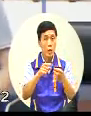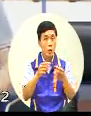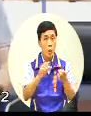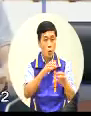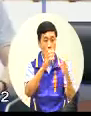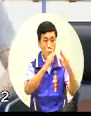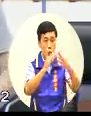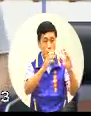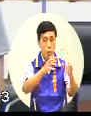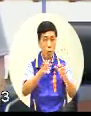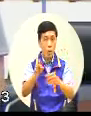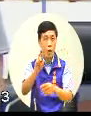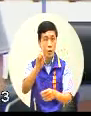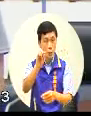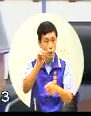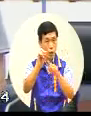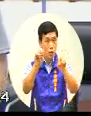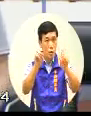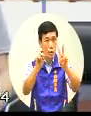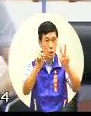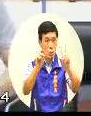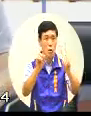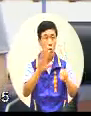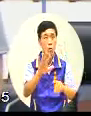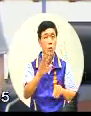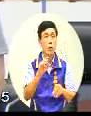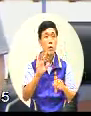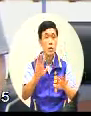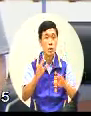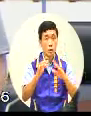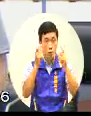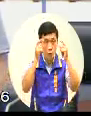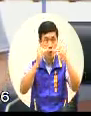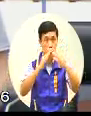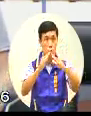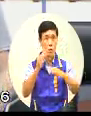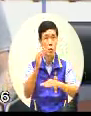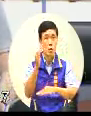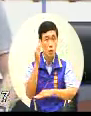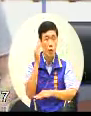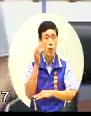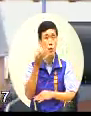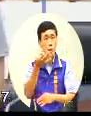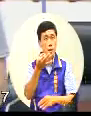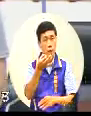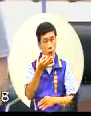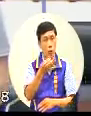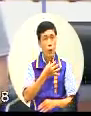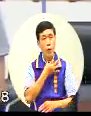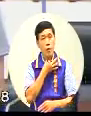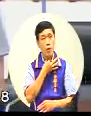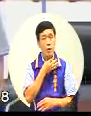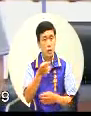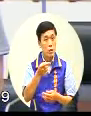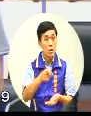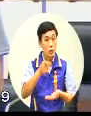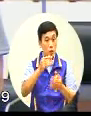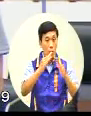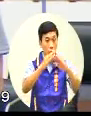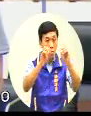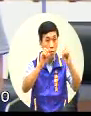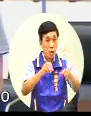话，在我们现在我们的高雄市的财源那么拮据，啊你拆，你看爱开偌济？